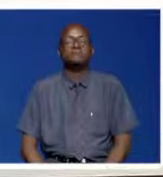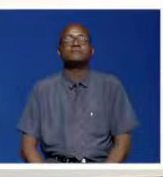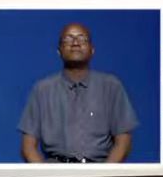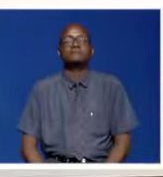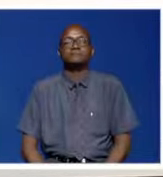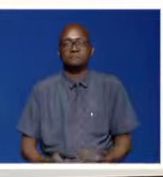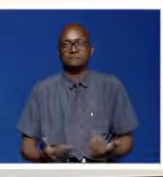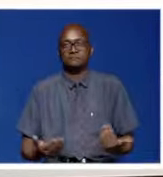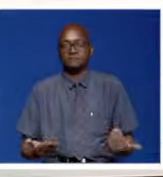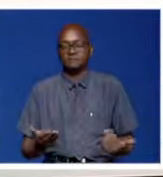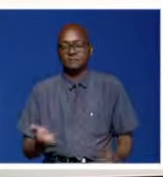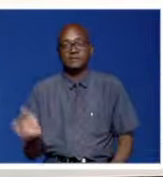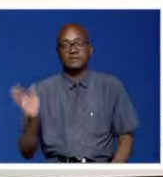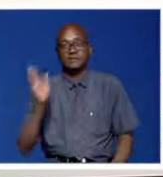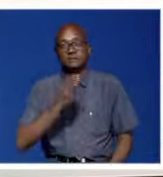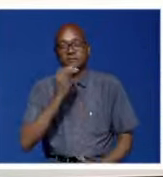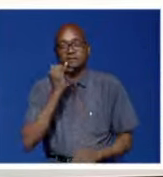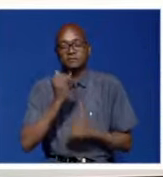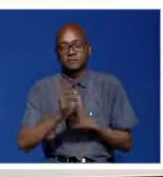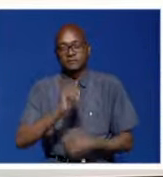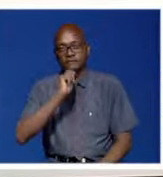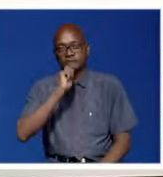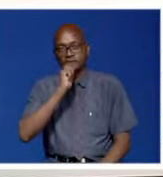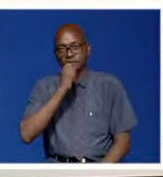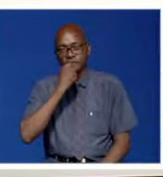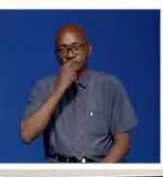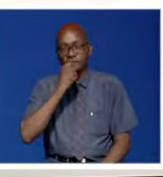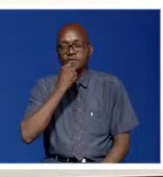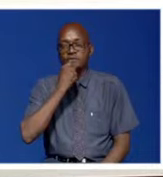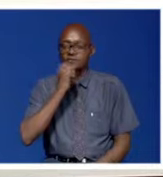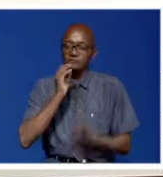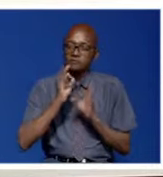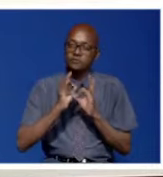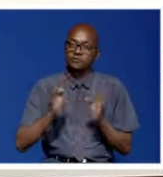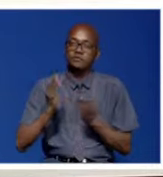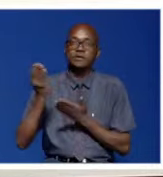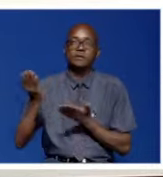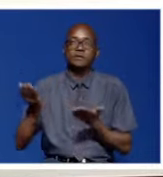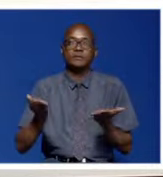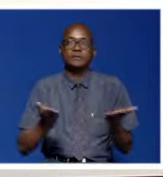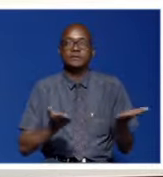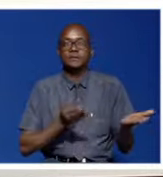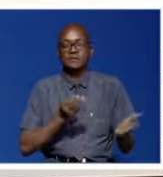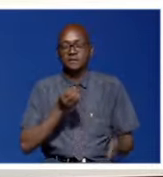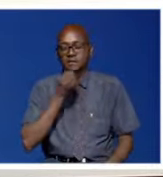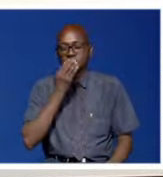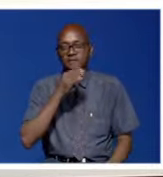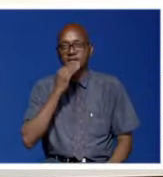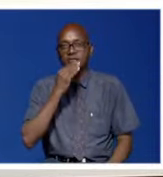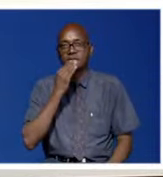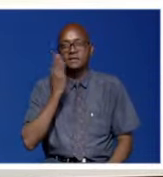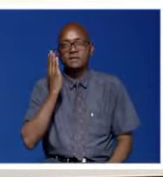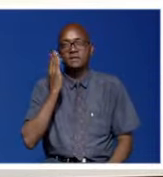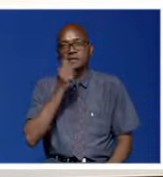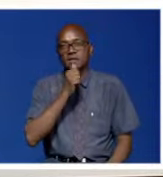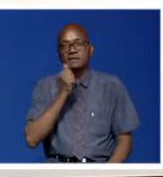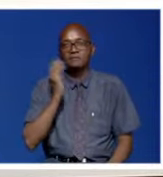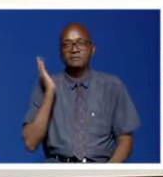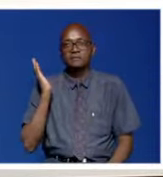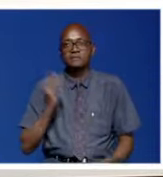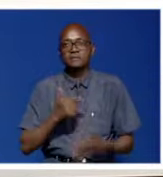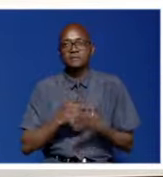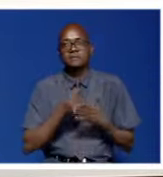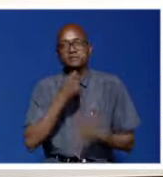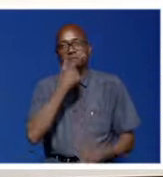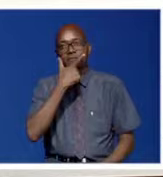Ikiwa leo ni siku ya mwisho ya mfungo wa mwezi mtukufu wa Ramadhan na tunakukaribisha katika taarifa yetu ya habari. Hii ni Azam News, naitwa